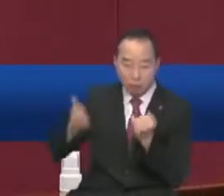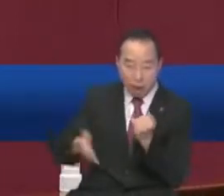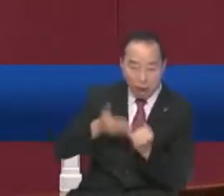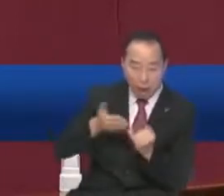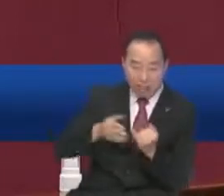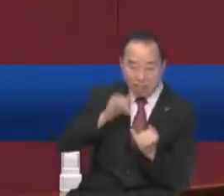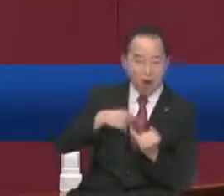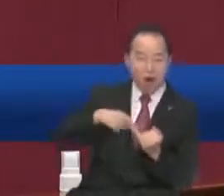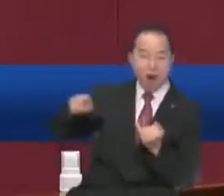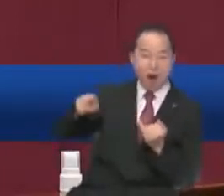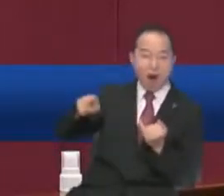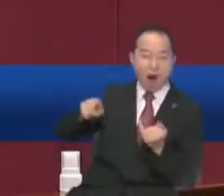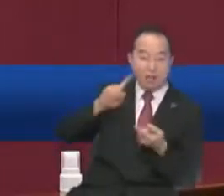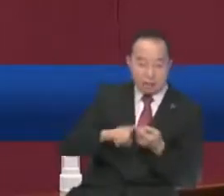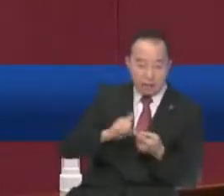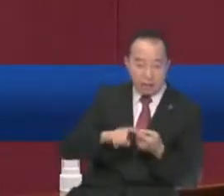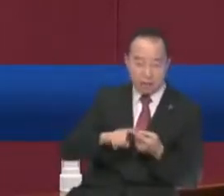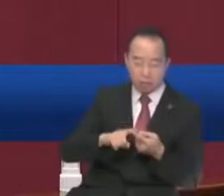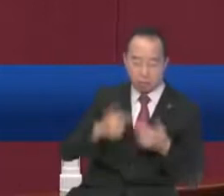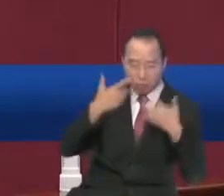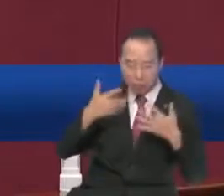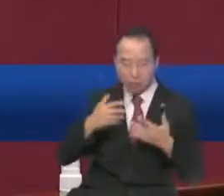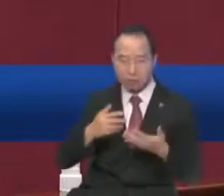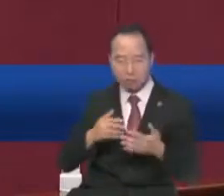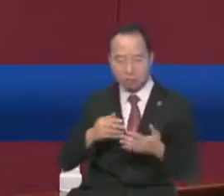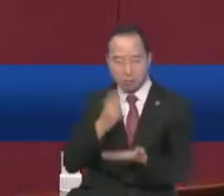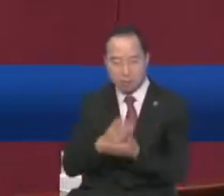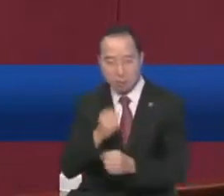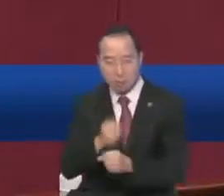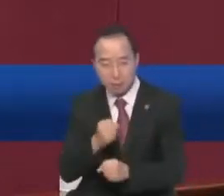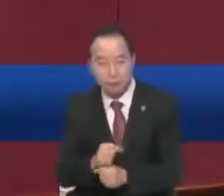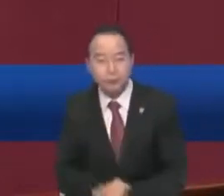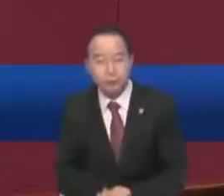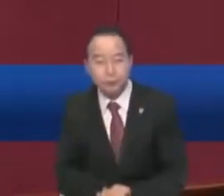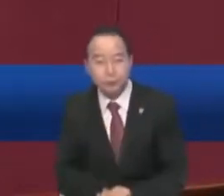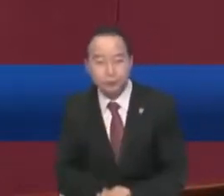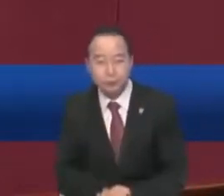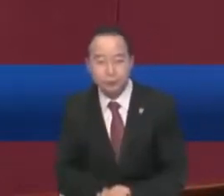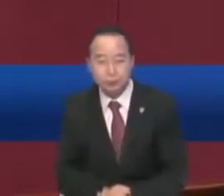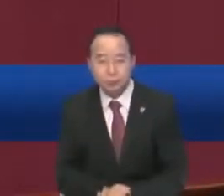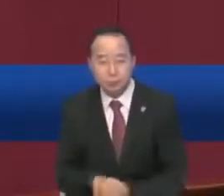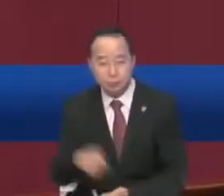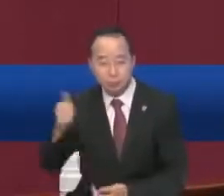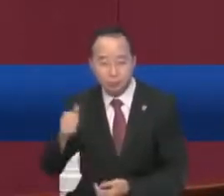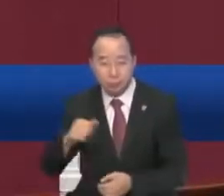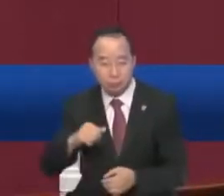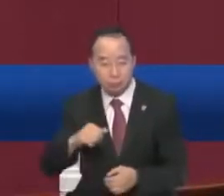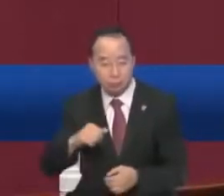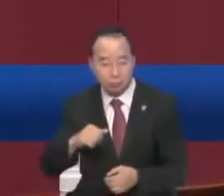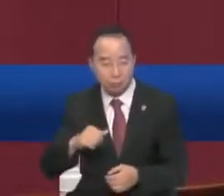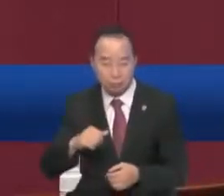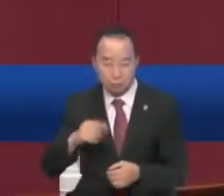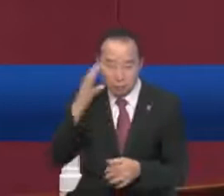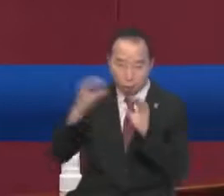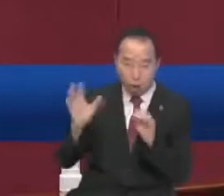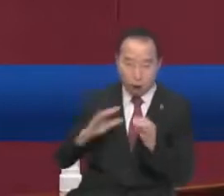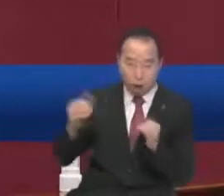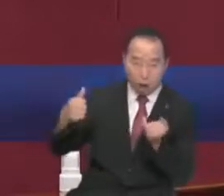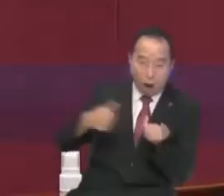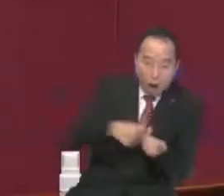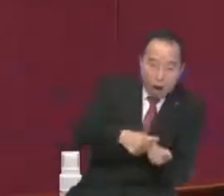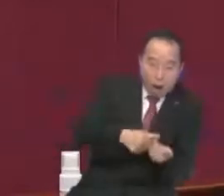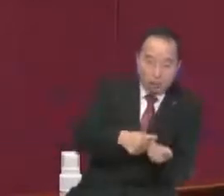있는 수많은 성폭력방지법, 비동의 강간죄 등을 처리해서 성평등 사회를 앞당겨야